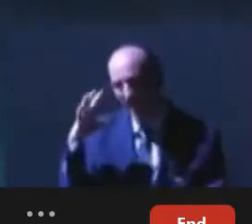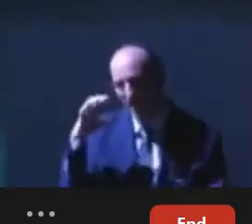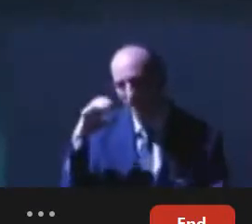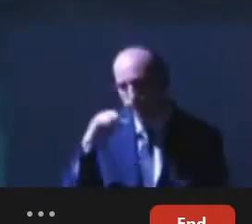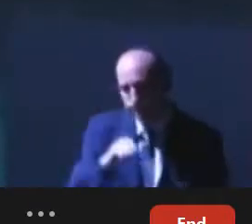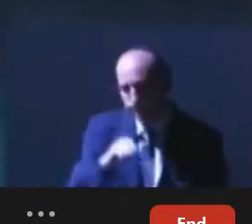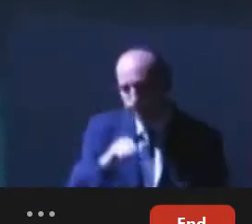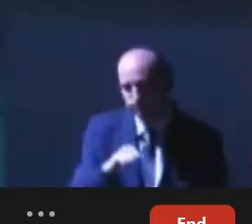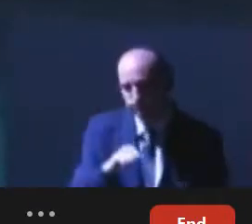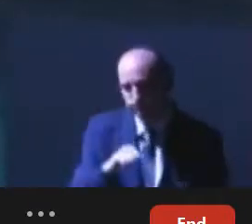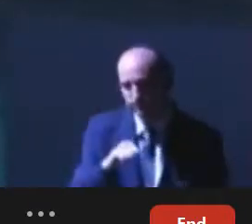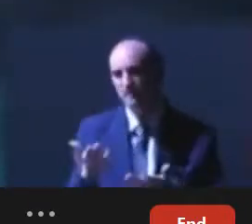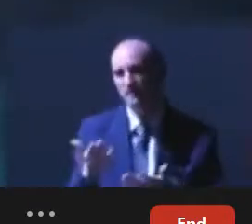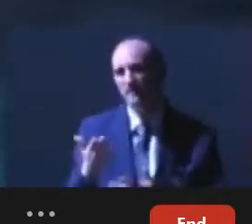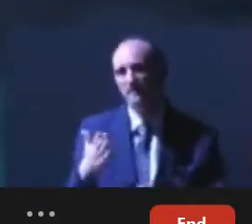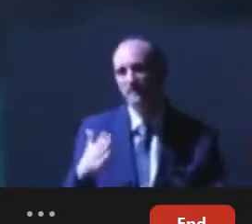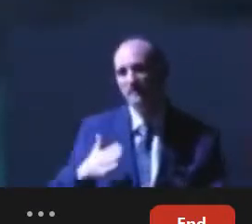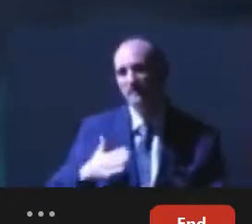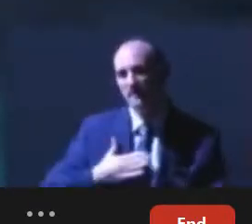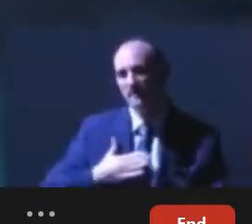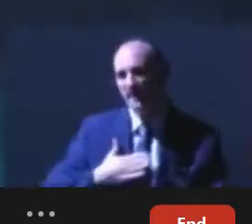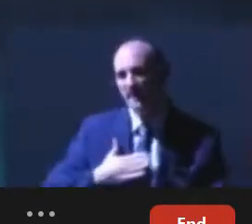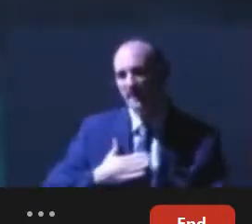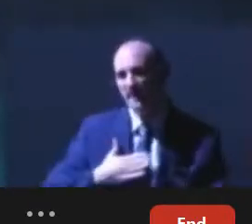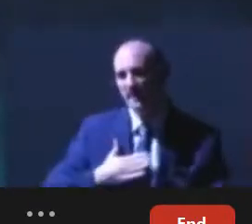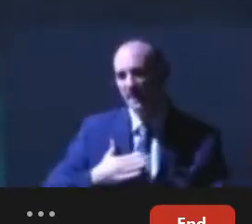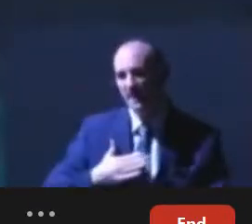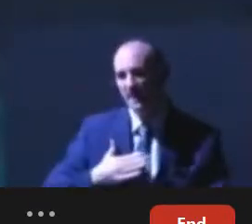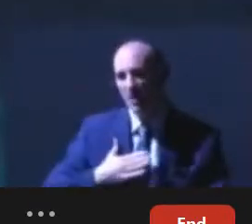về y học hay là